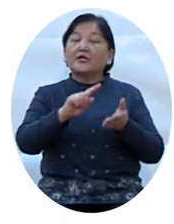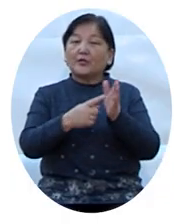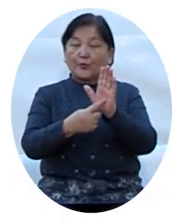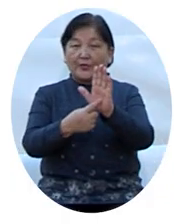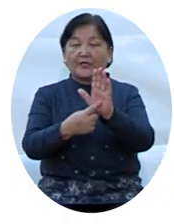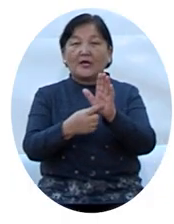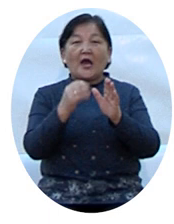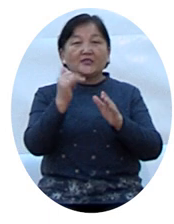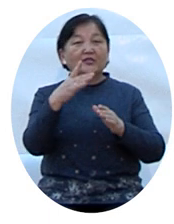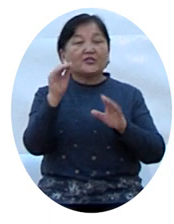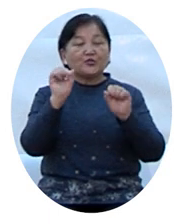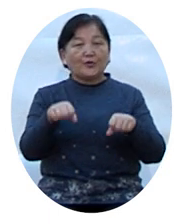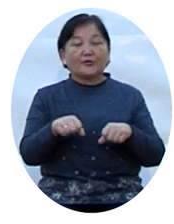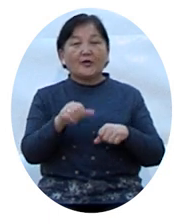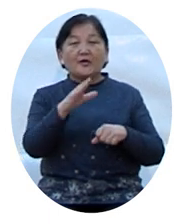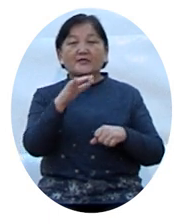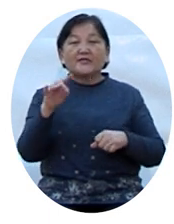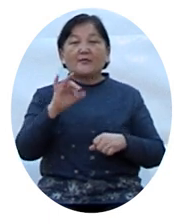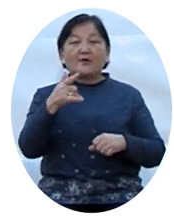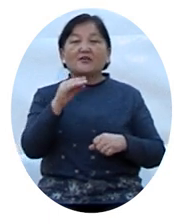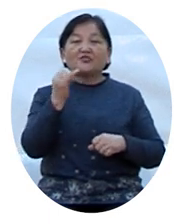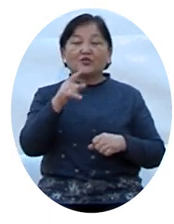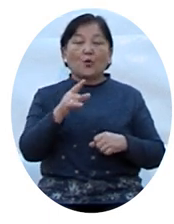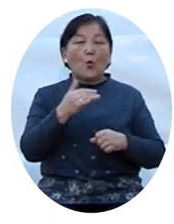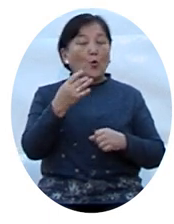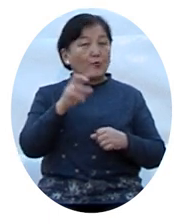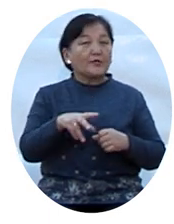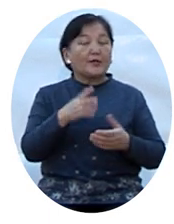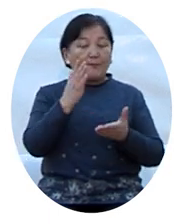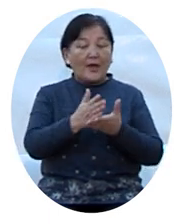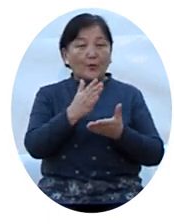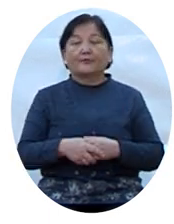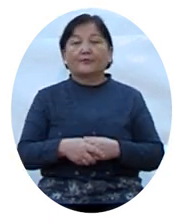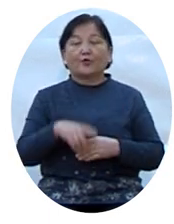мөн сармагч хурвал явагдсныг тогтооход хэрглэж болдог байна нэ.